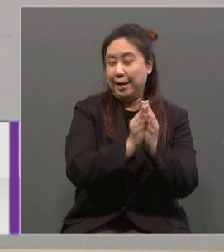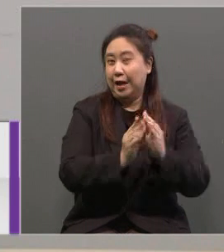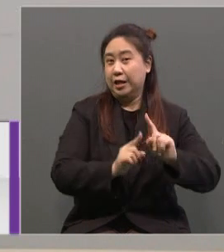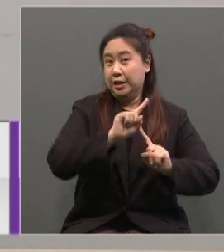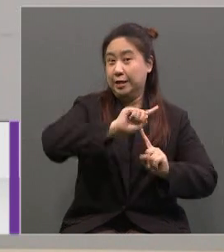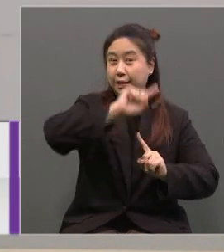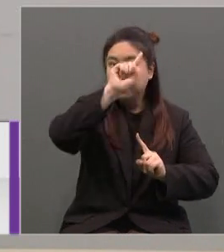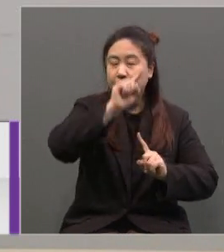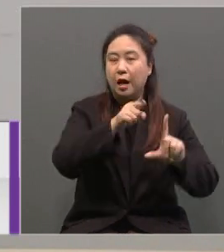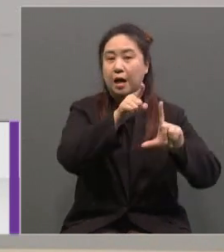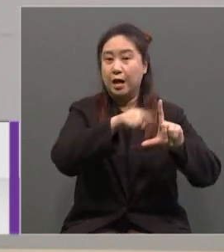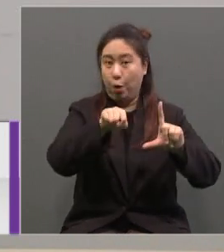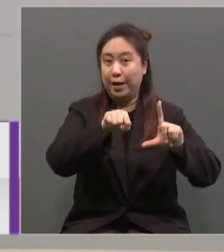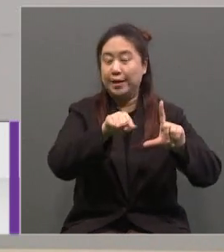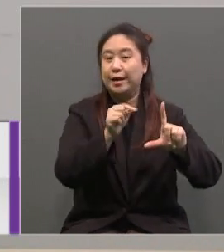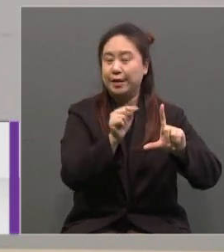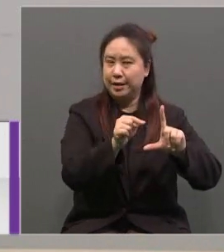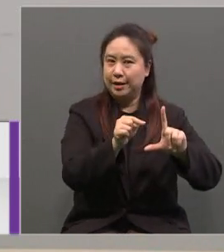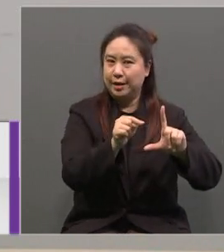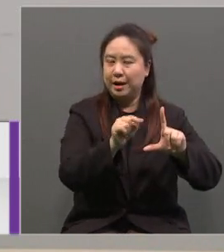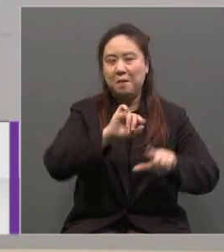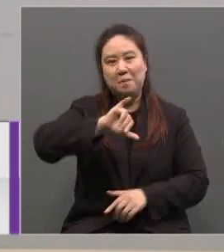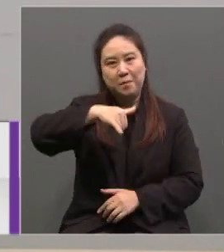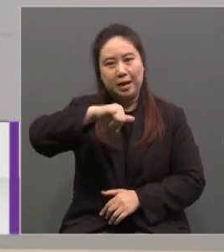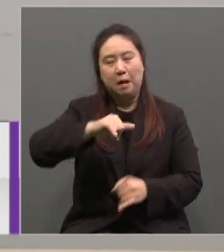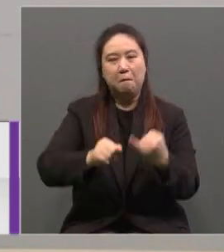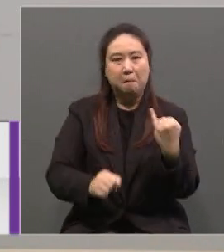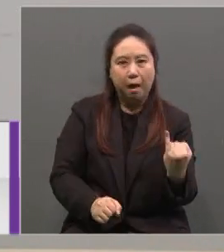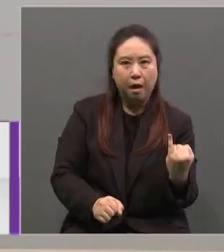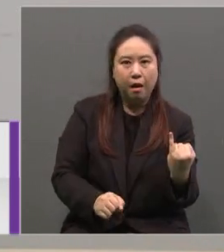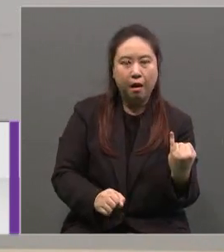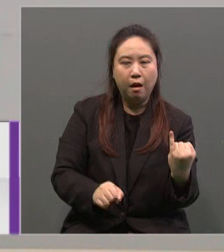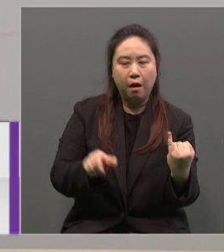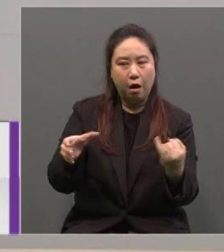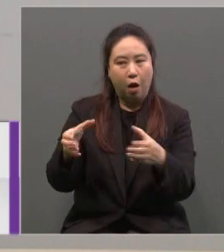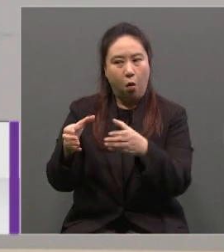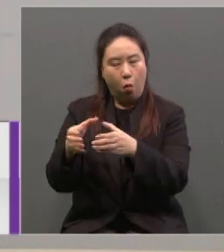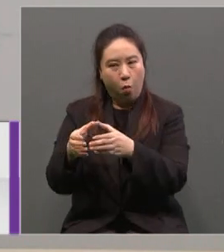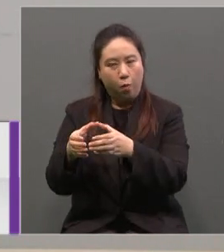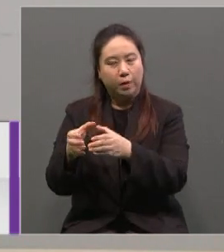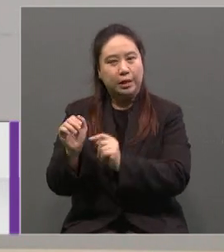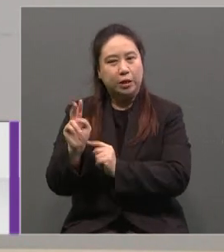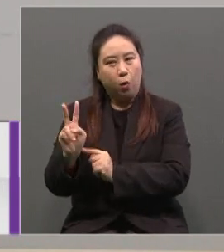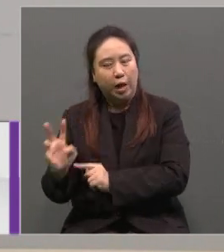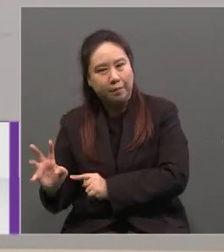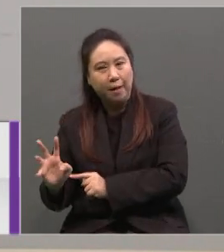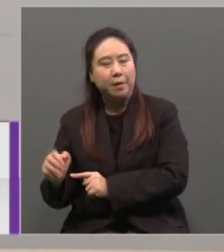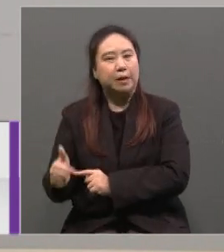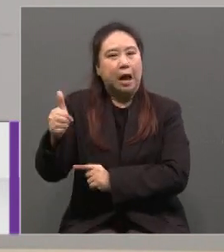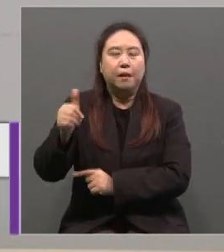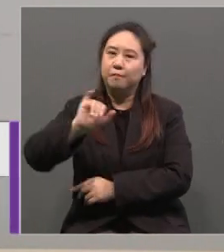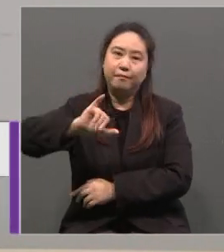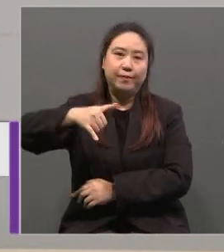ก็คือพรรคก้าวไกลอาจจะ พลาดท่าให้แก่พรรคที่อยู่อันดับรองได้เป็นไปได้เพราะว่าพรรค